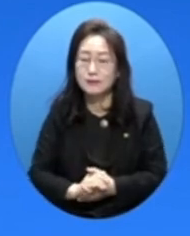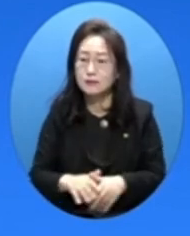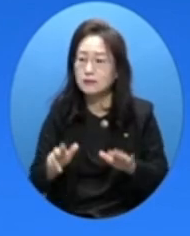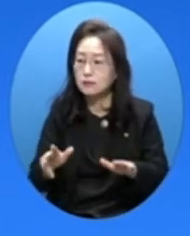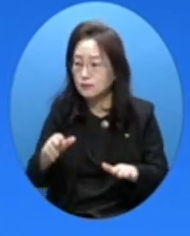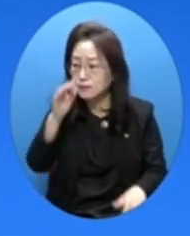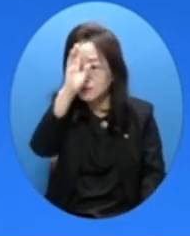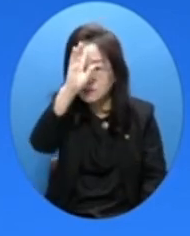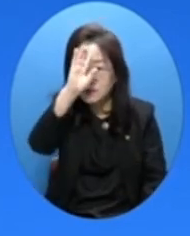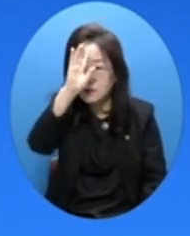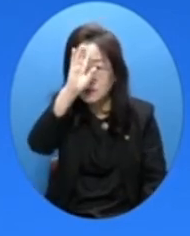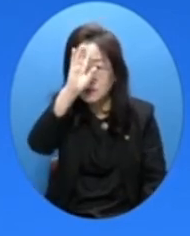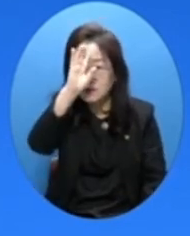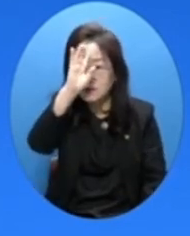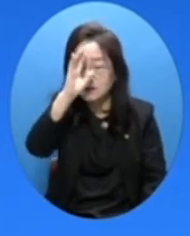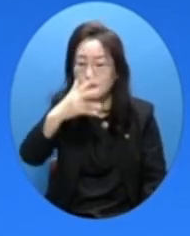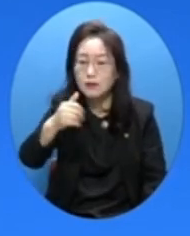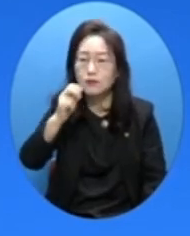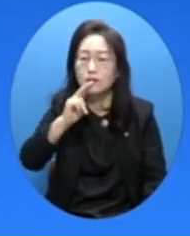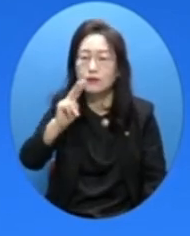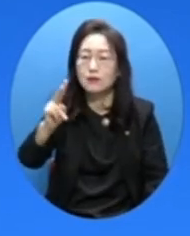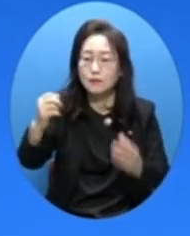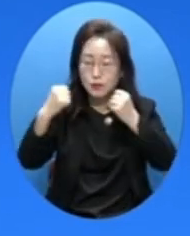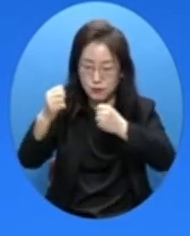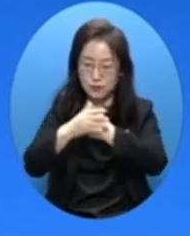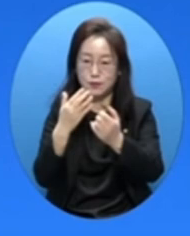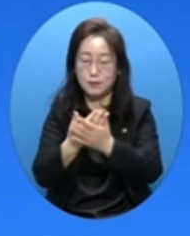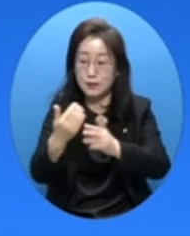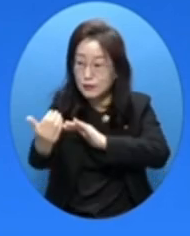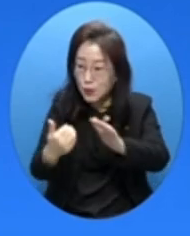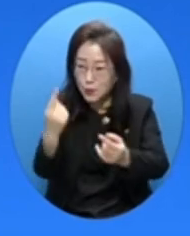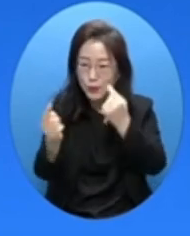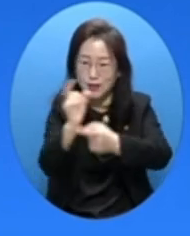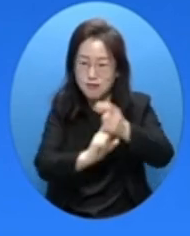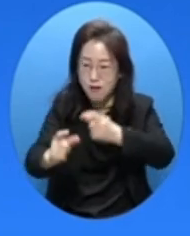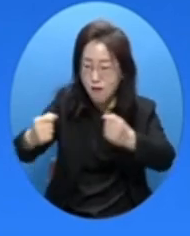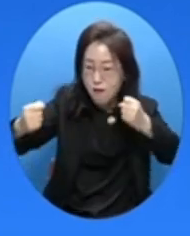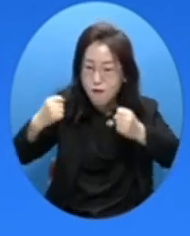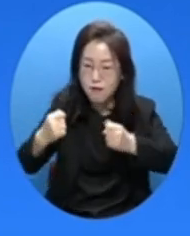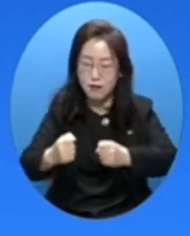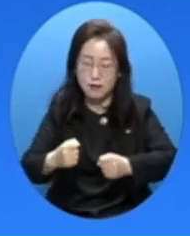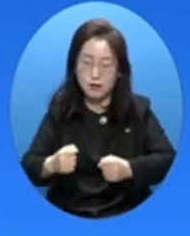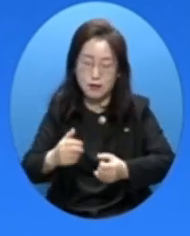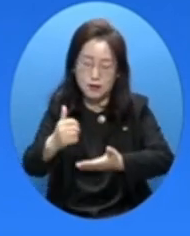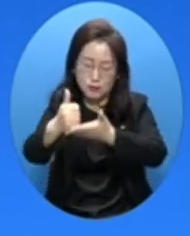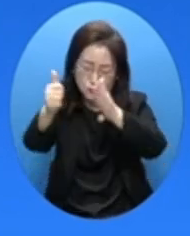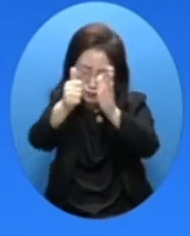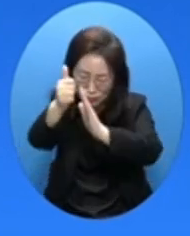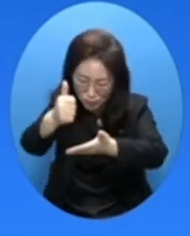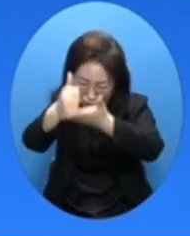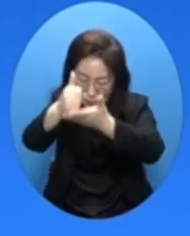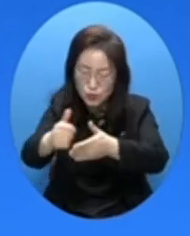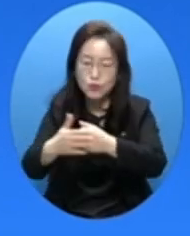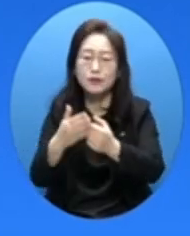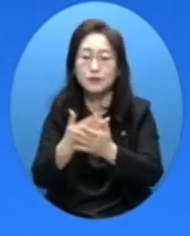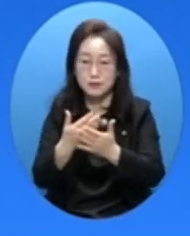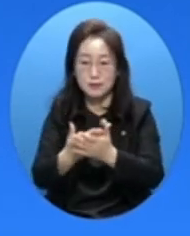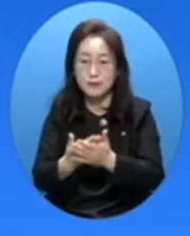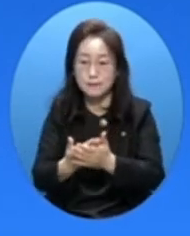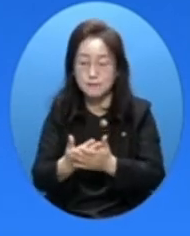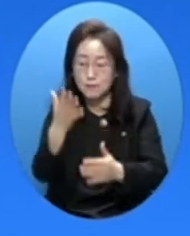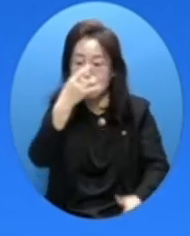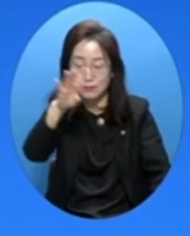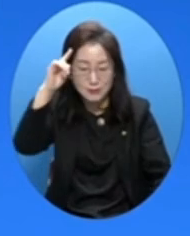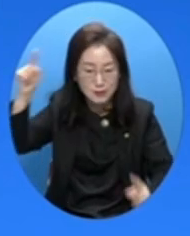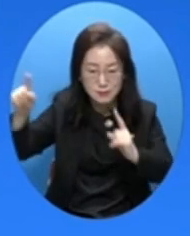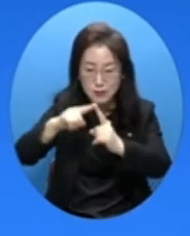질병이 다가왔지만 주여 건강하게 하여 주어서 이제보다 더 건강한 몸으로 주님을 잘 섬기게 하여 주옵소서. 절대 긍정